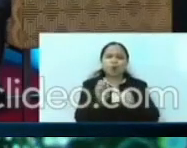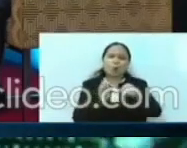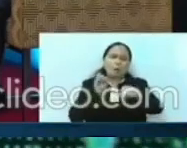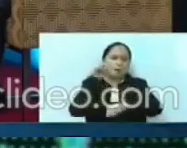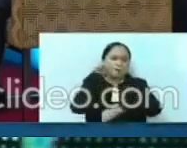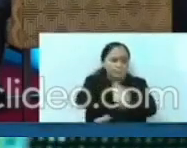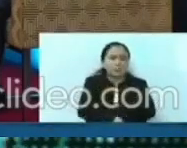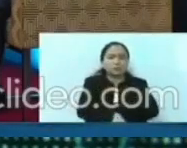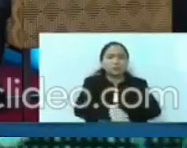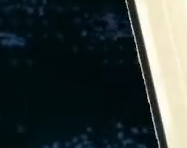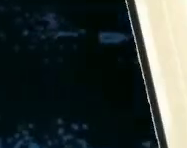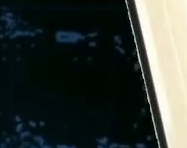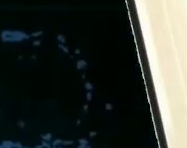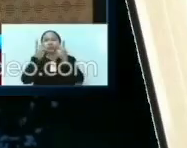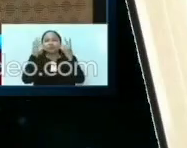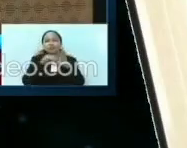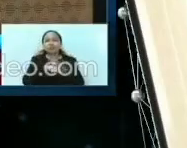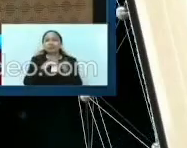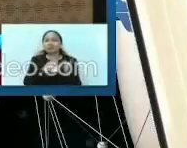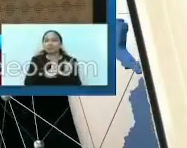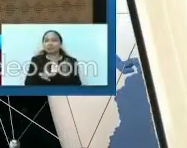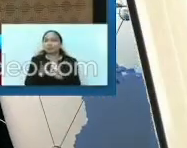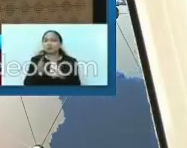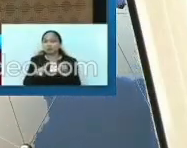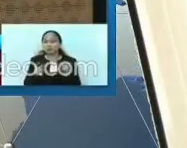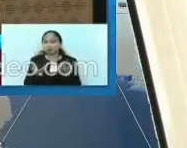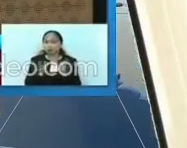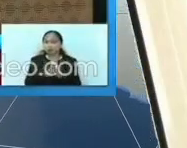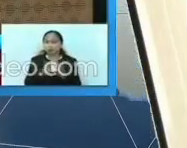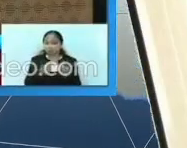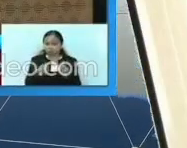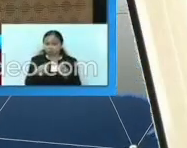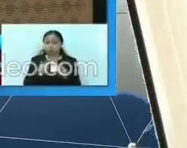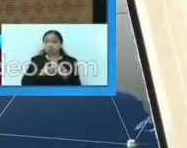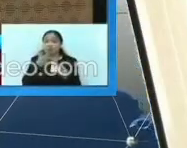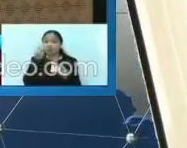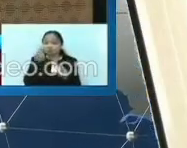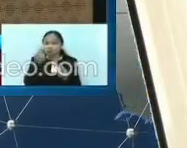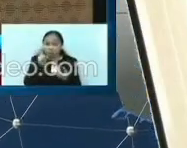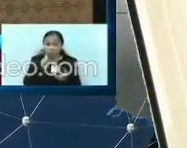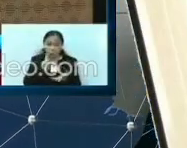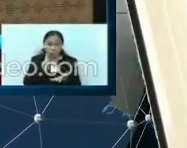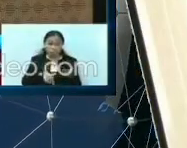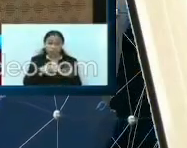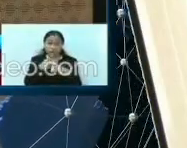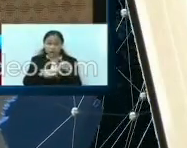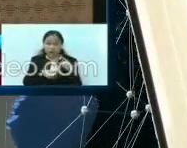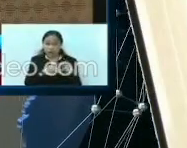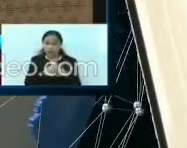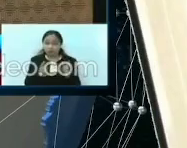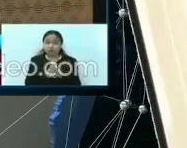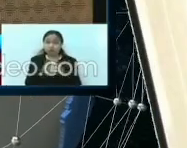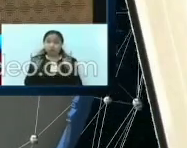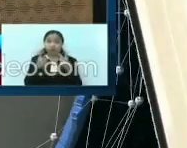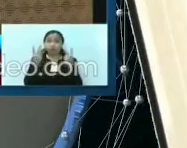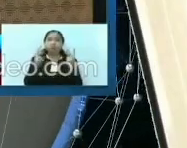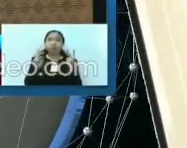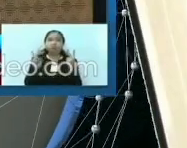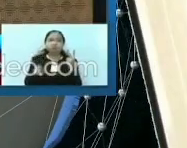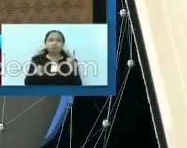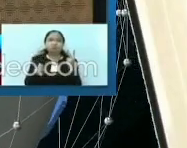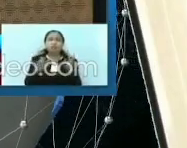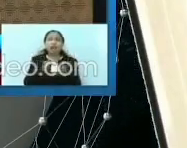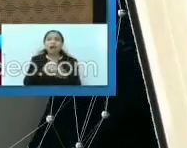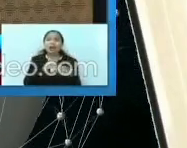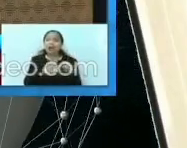surpassing victory. Nawa nyo ba anong klaseng victory yon? You see? Amen. That kind of victory, ito